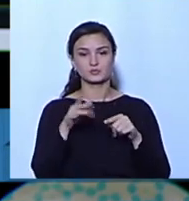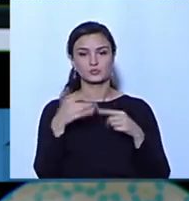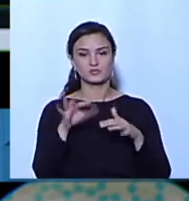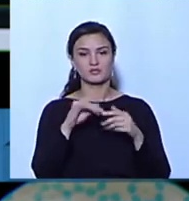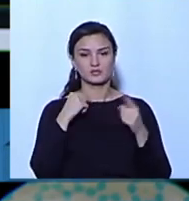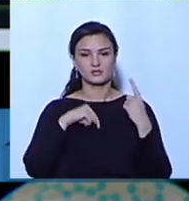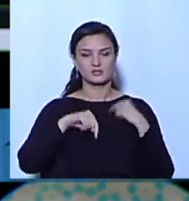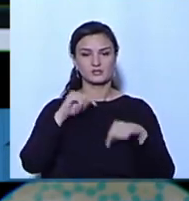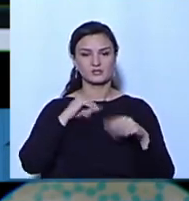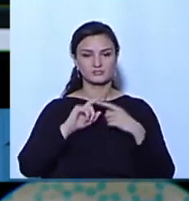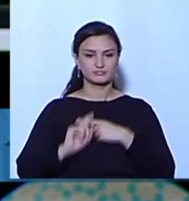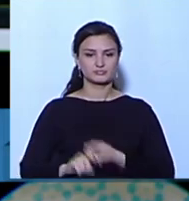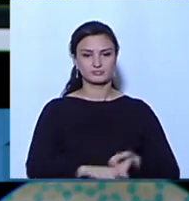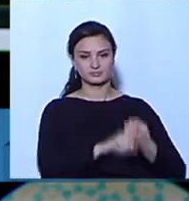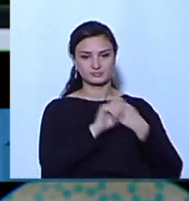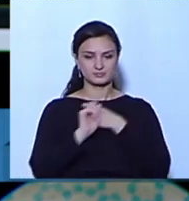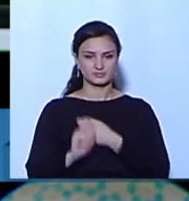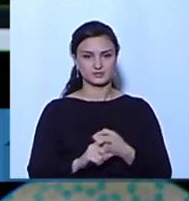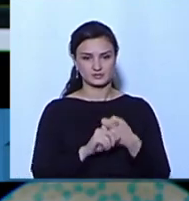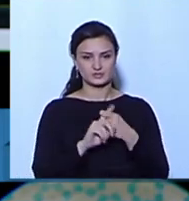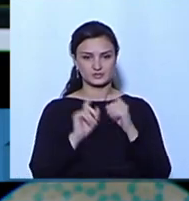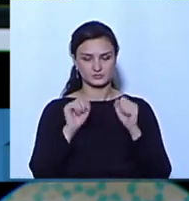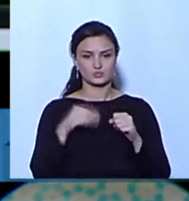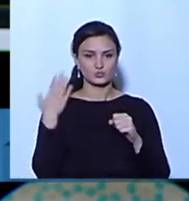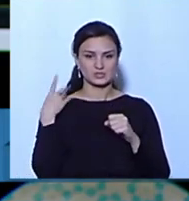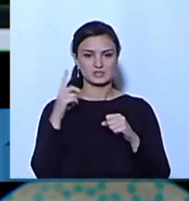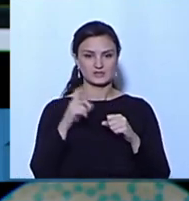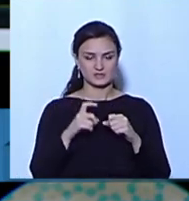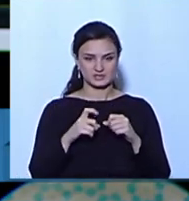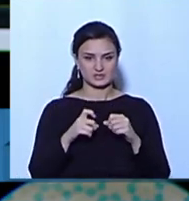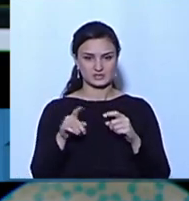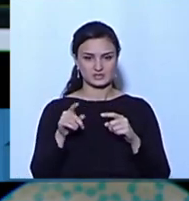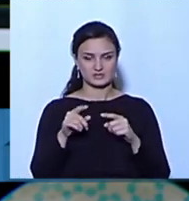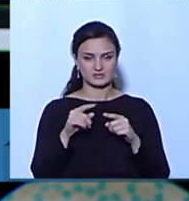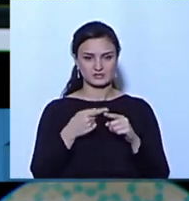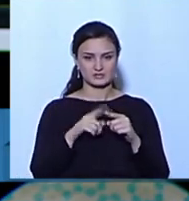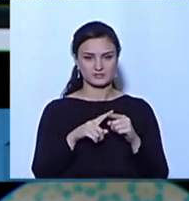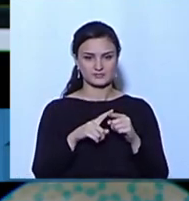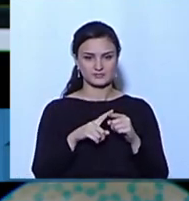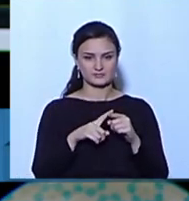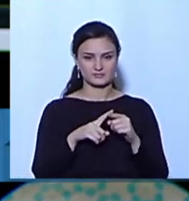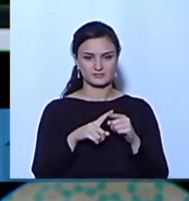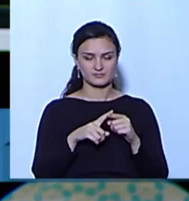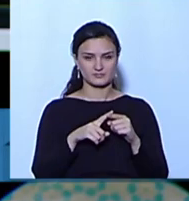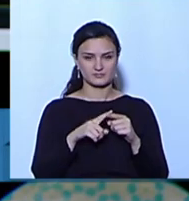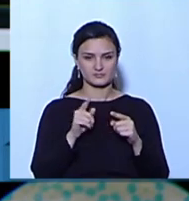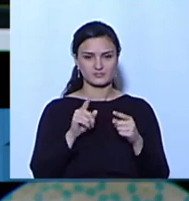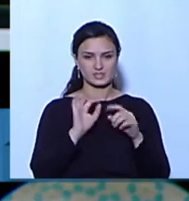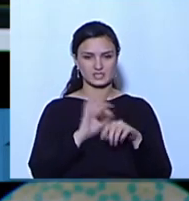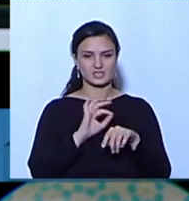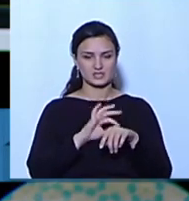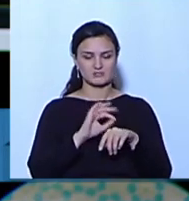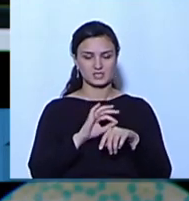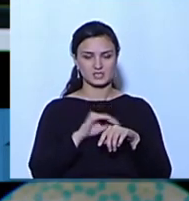ჯაჭვი პათოფიზიოლოგიური პროცესების, რომლებიც იწვევს ზურგის ტვინის ქსოვილის, ასე ვთქვათ, შეუქცევა